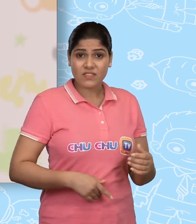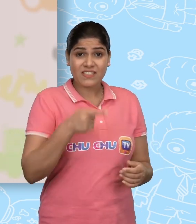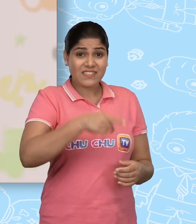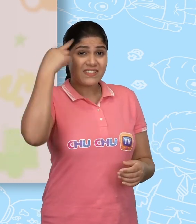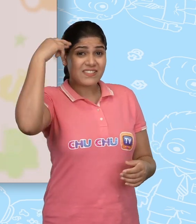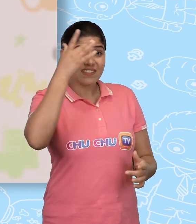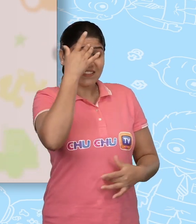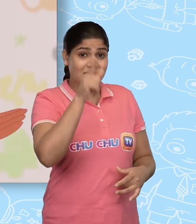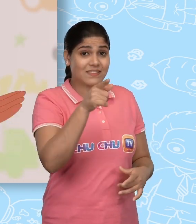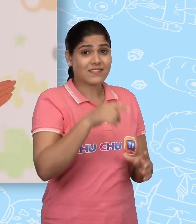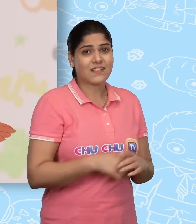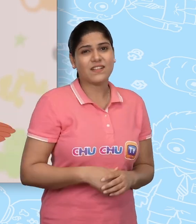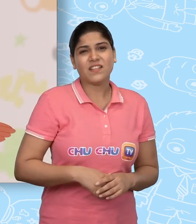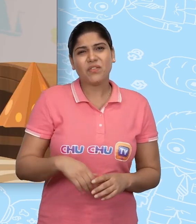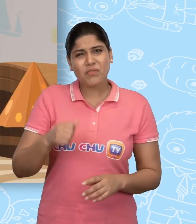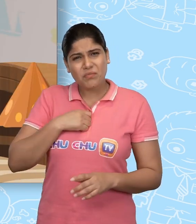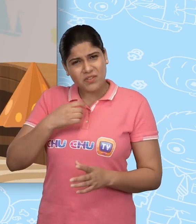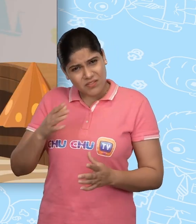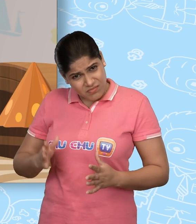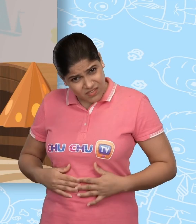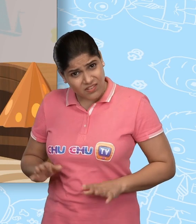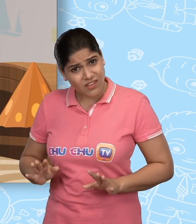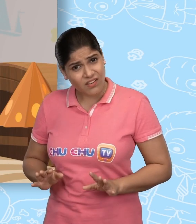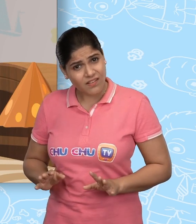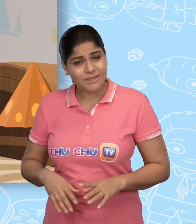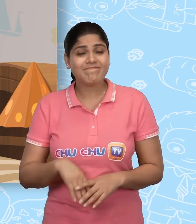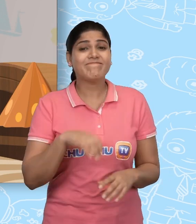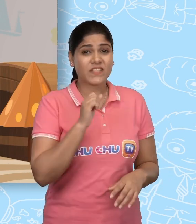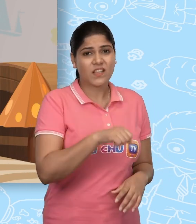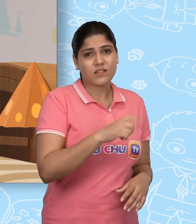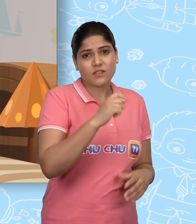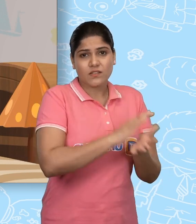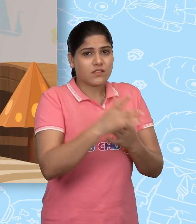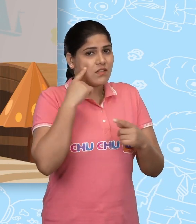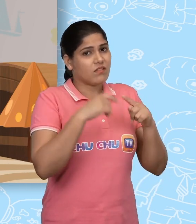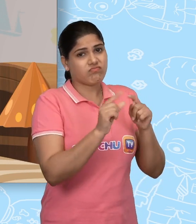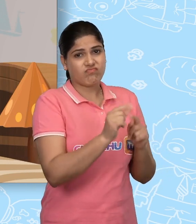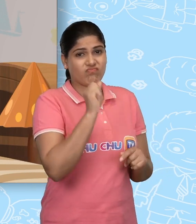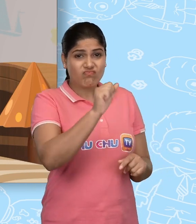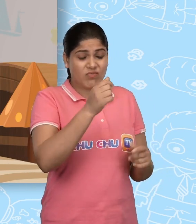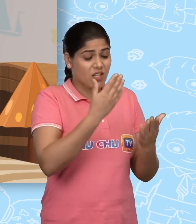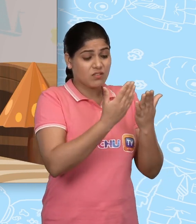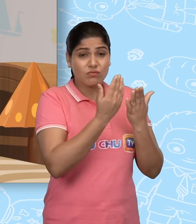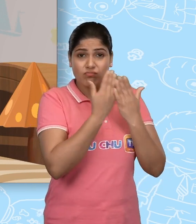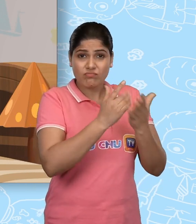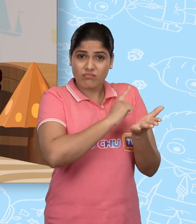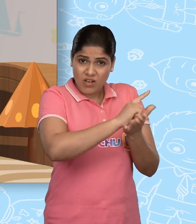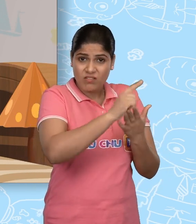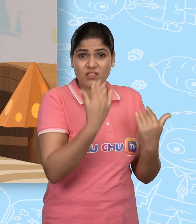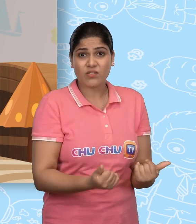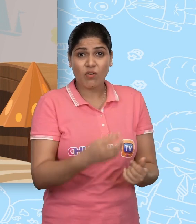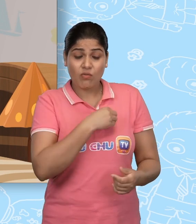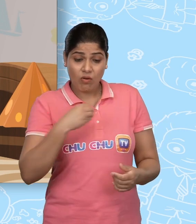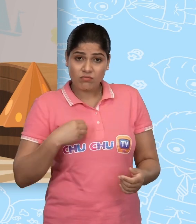होंगे जिससे तुम बीमार हो गयी। वो मेरे पेट में है। हाँ चीकू, तुम्हें आज स्कूल से